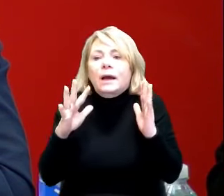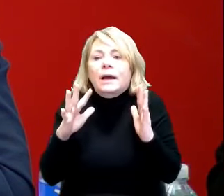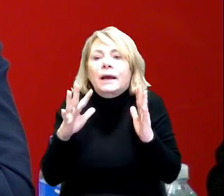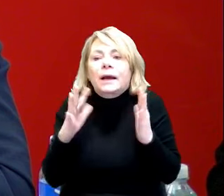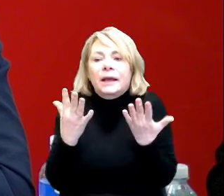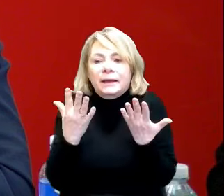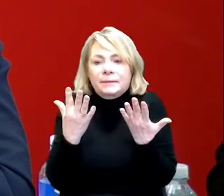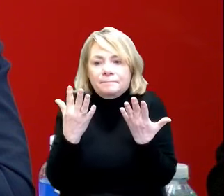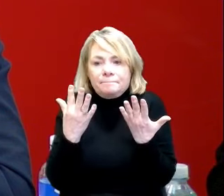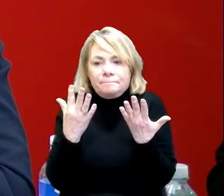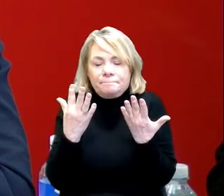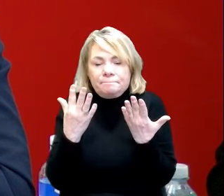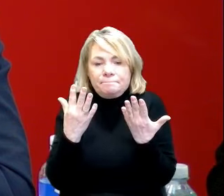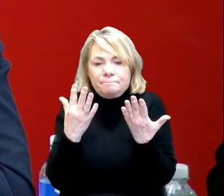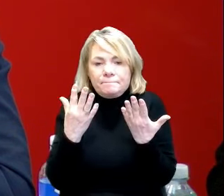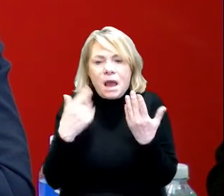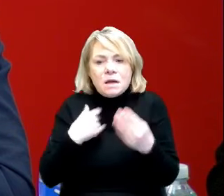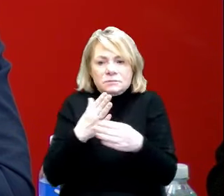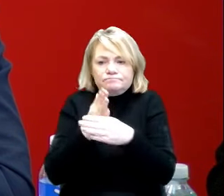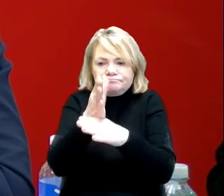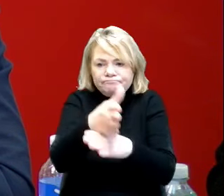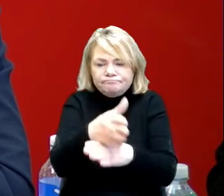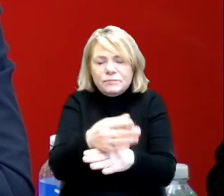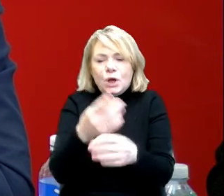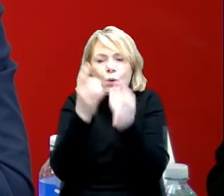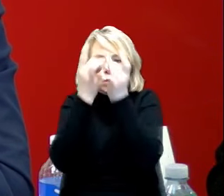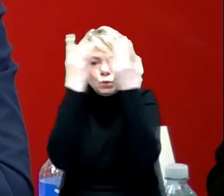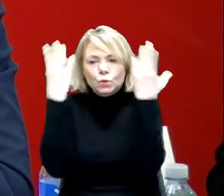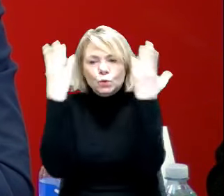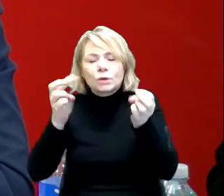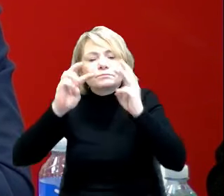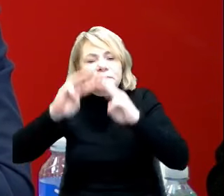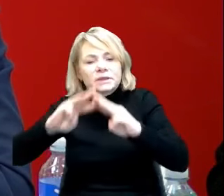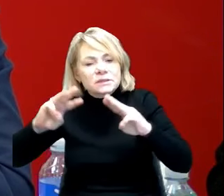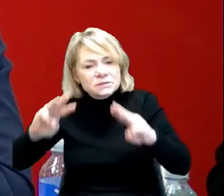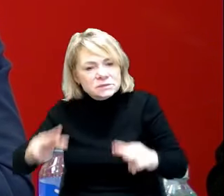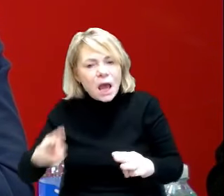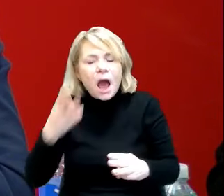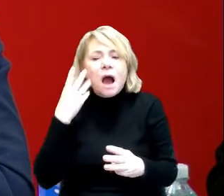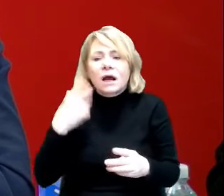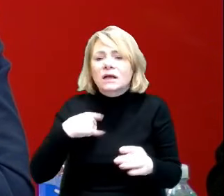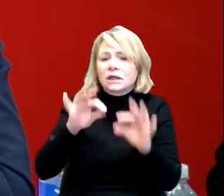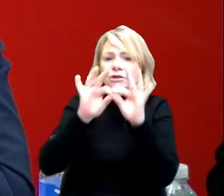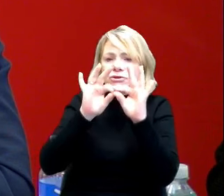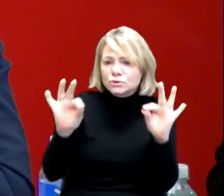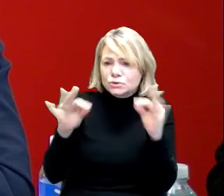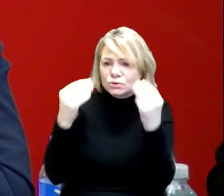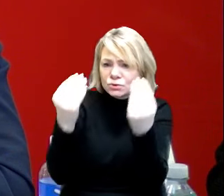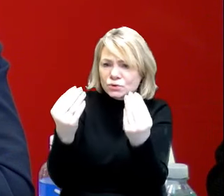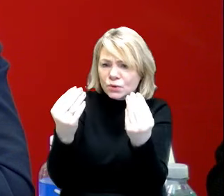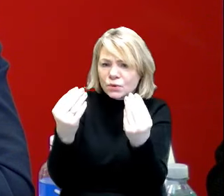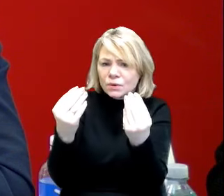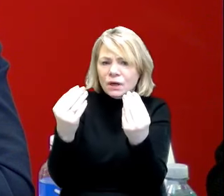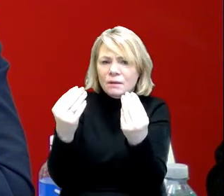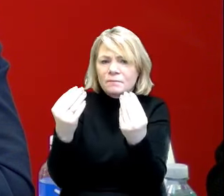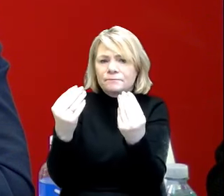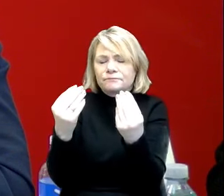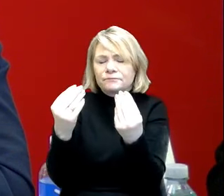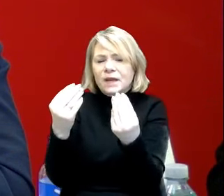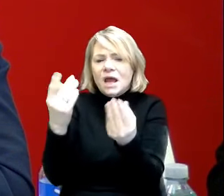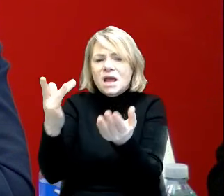eilinį kartą į ministeriją į kultūros ministeriją kai mes siūlėme ne tiktai argelanderio centro